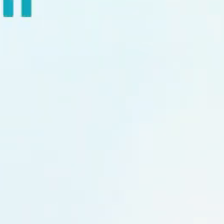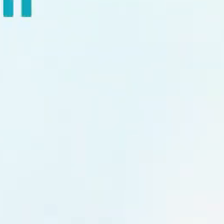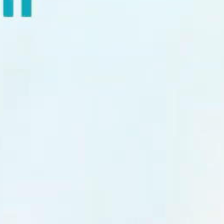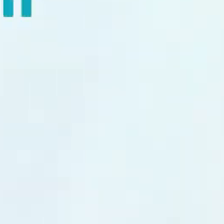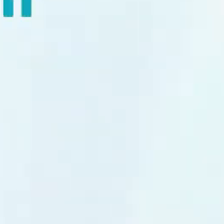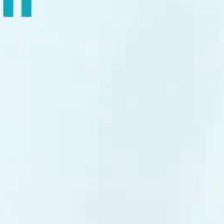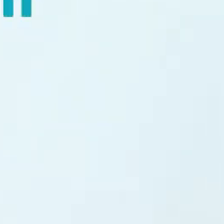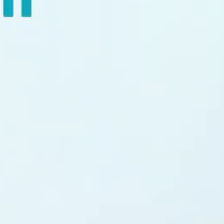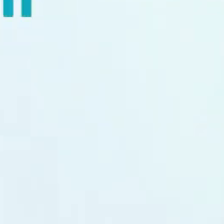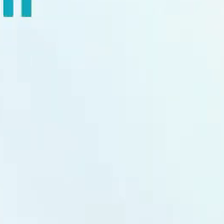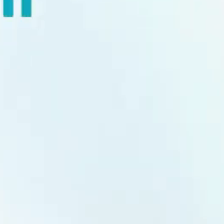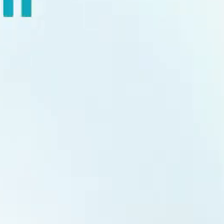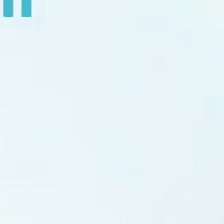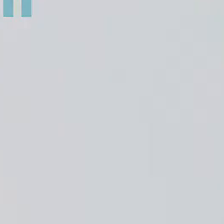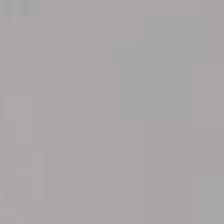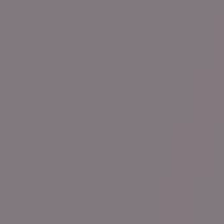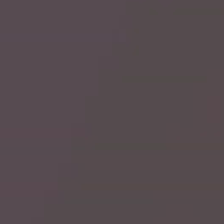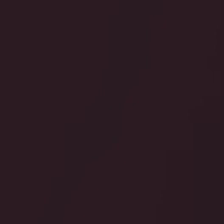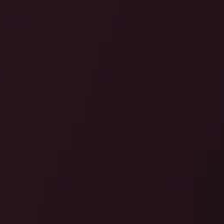hai hai